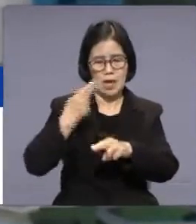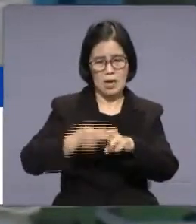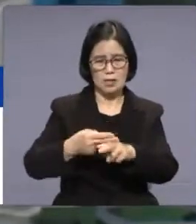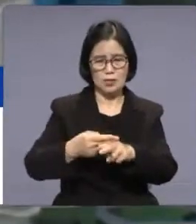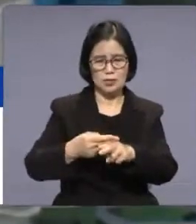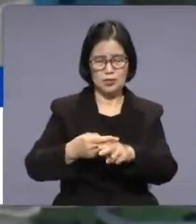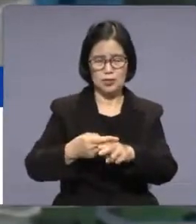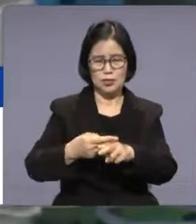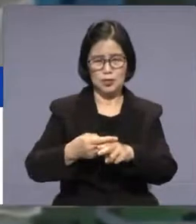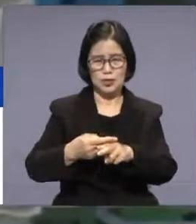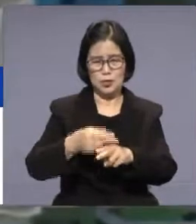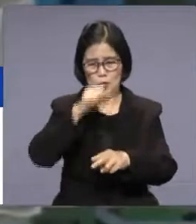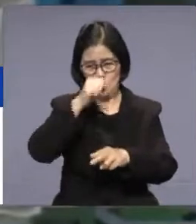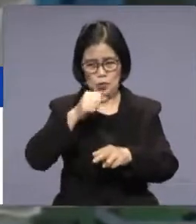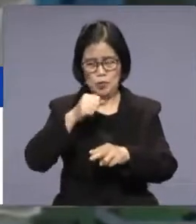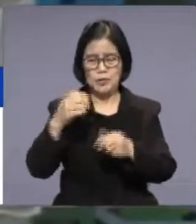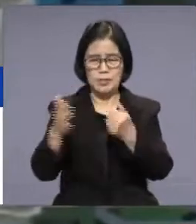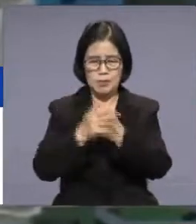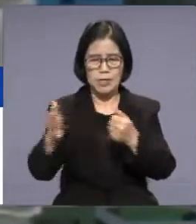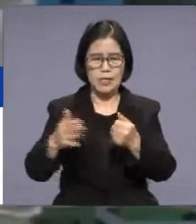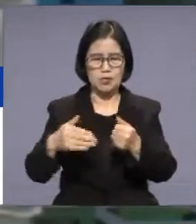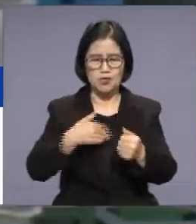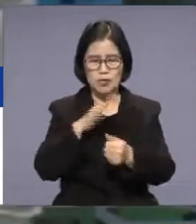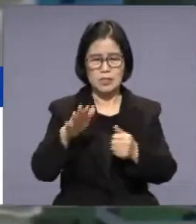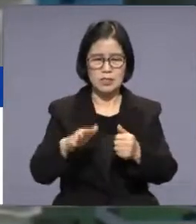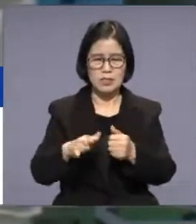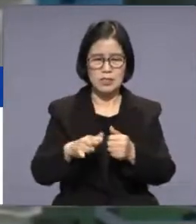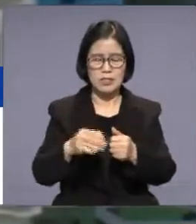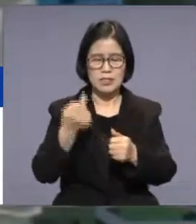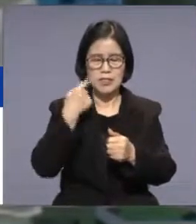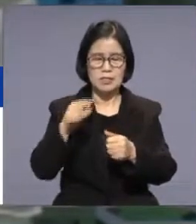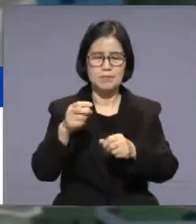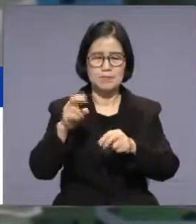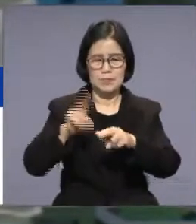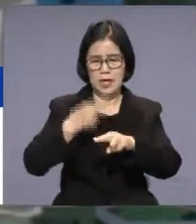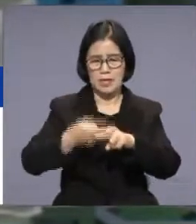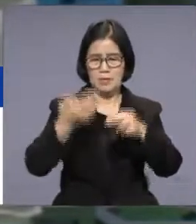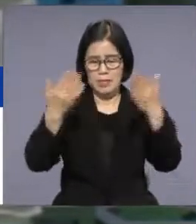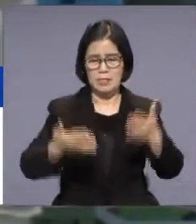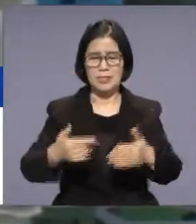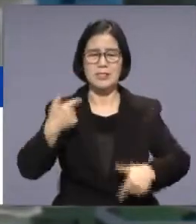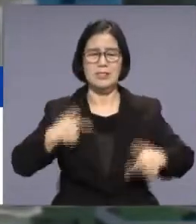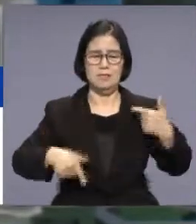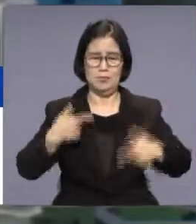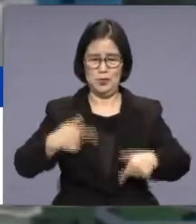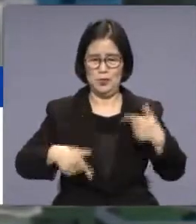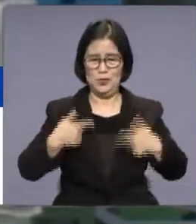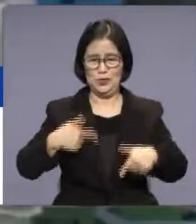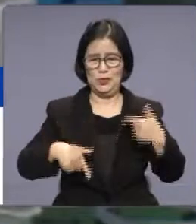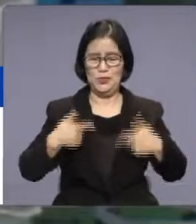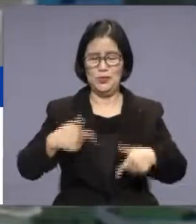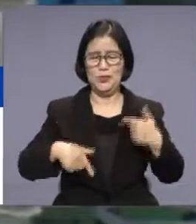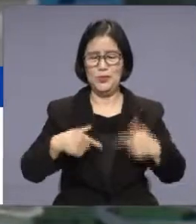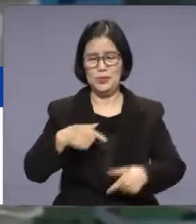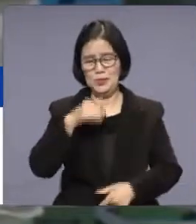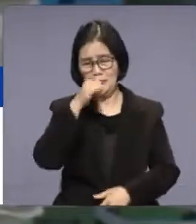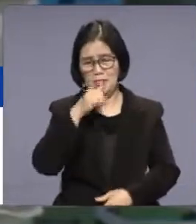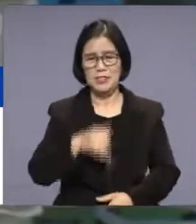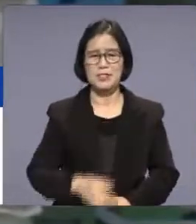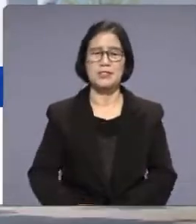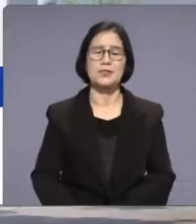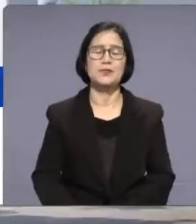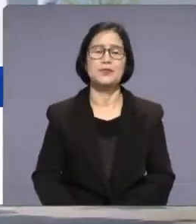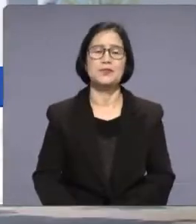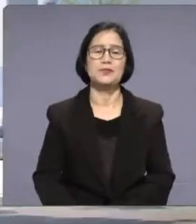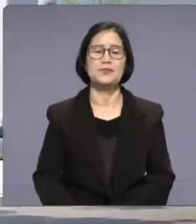유망한 상이기 때문에 저희가 어떻게 보면은 이제 금상을 받았다는 게 조금 이제 되게 기쁜